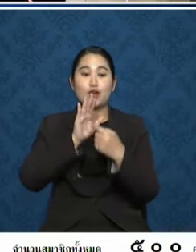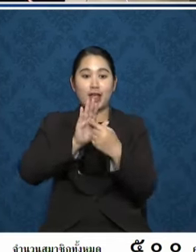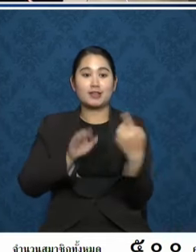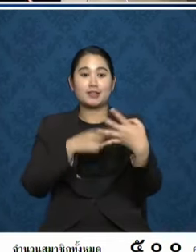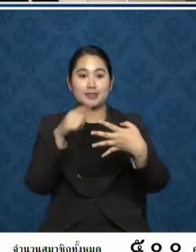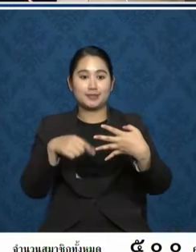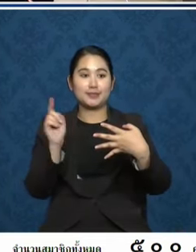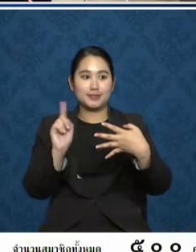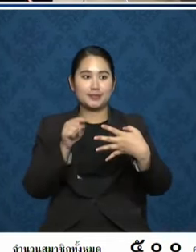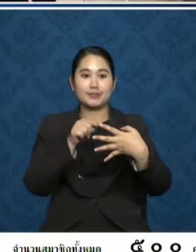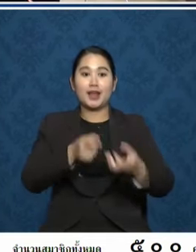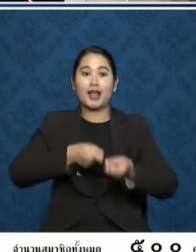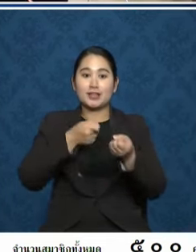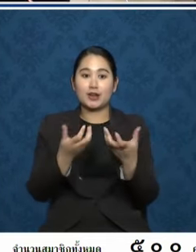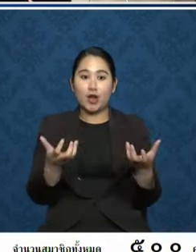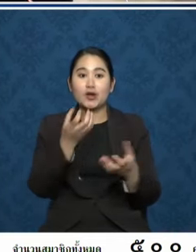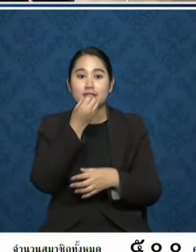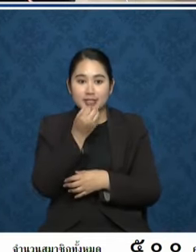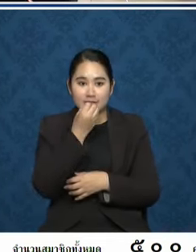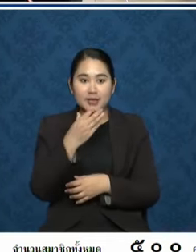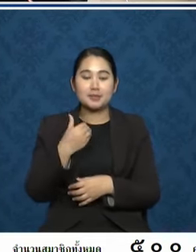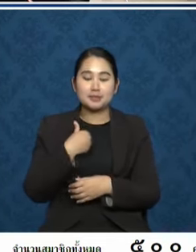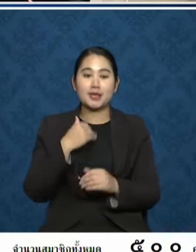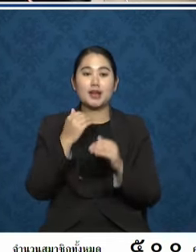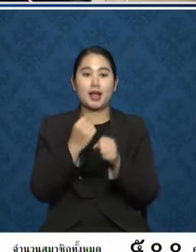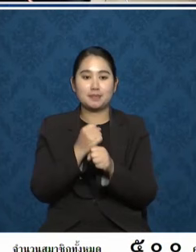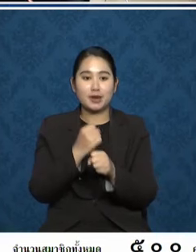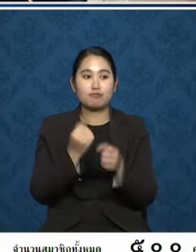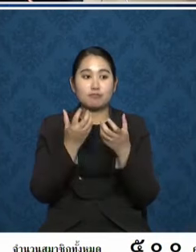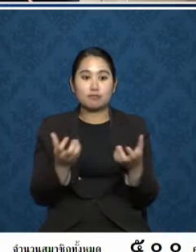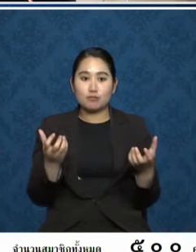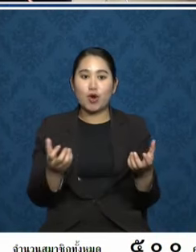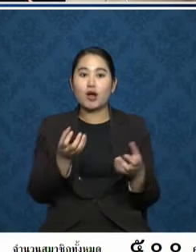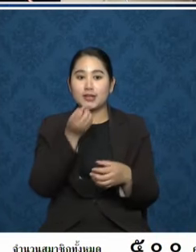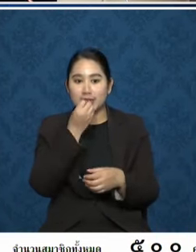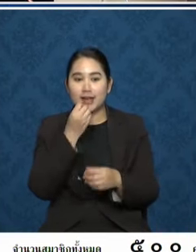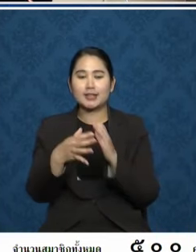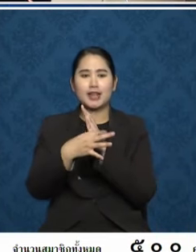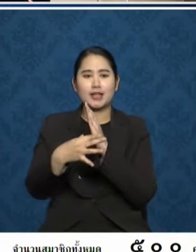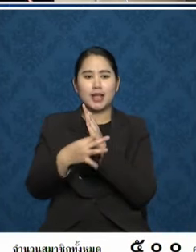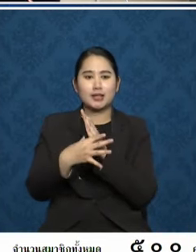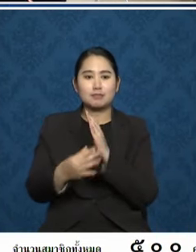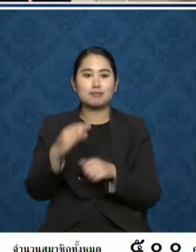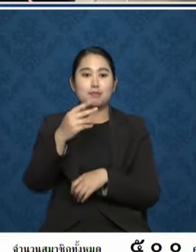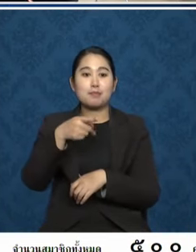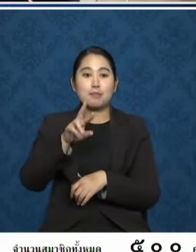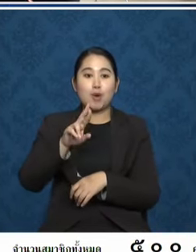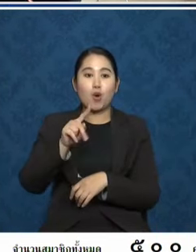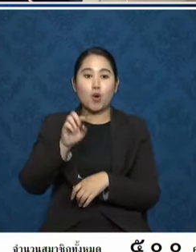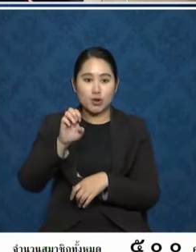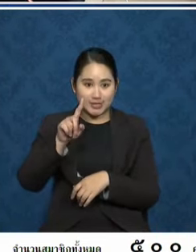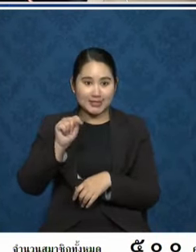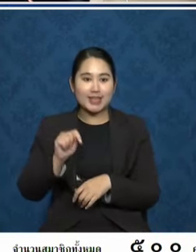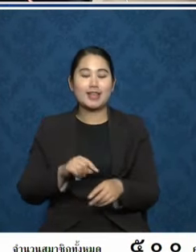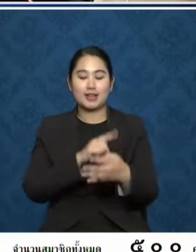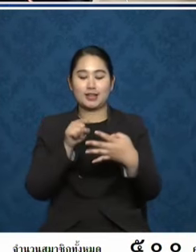ก็คือดานกเกษฐและอาหารก็มีการผลิตตะพันอาหารทดแนเื้อไก่จากโรตีนพืชอัที่ 2